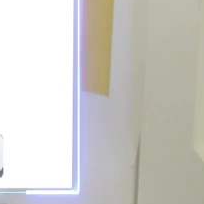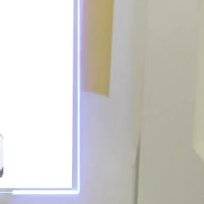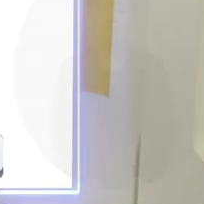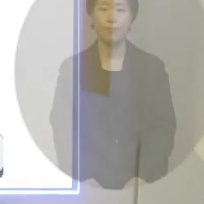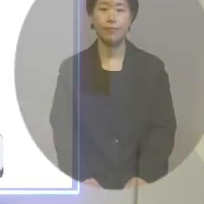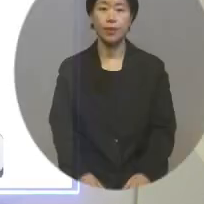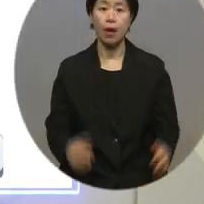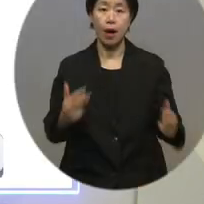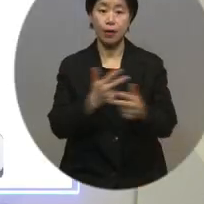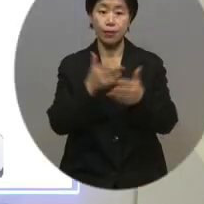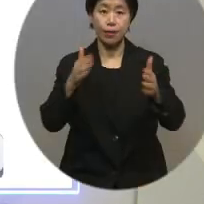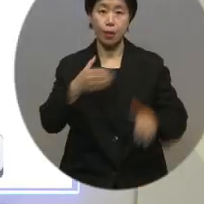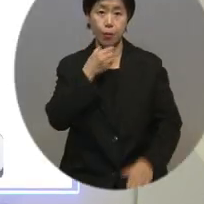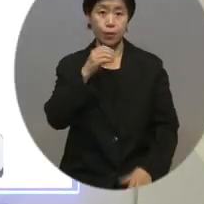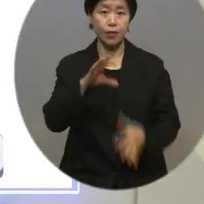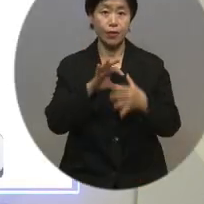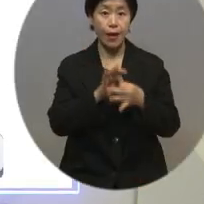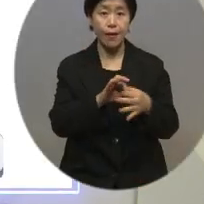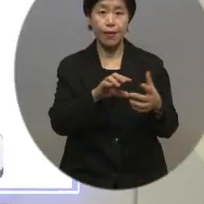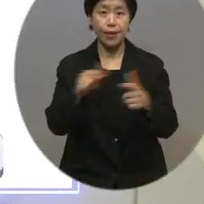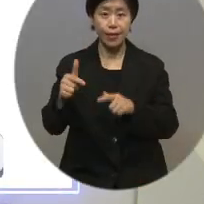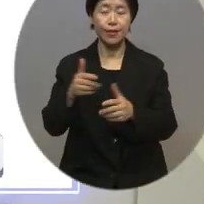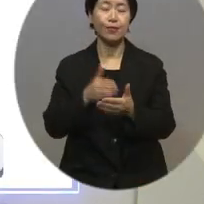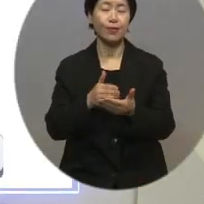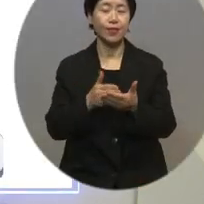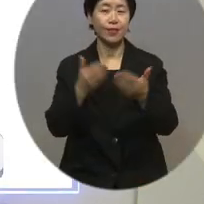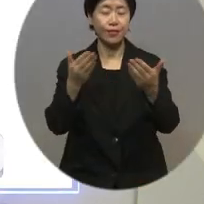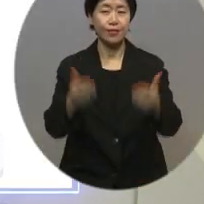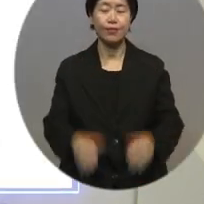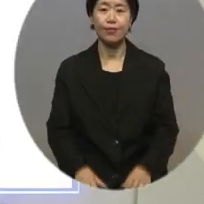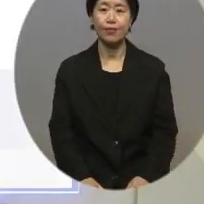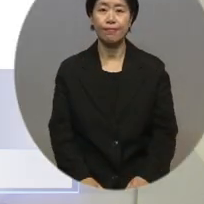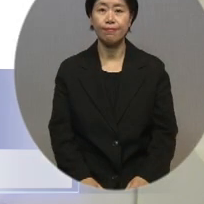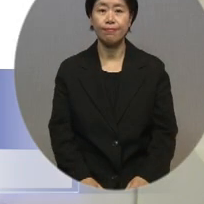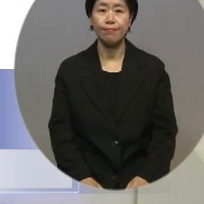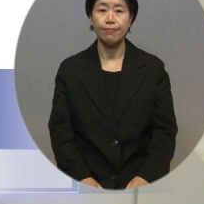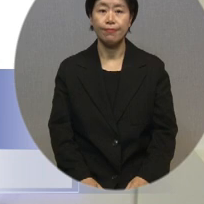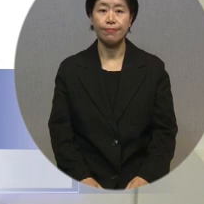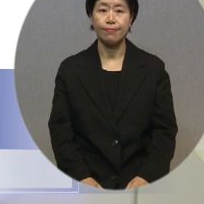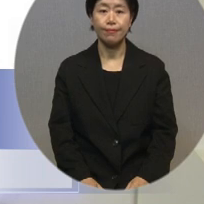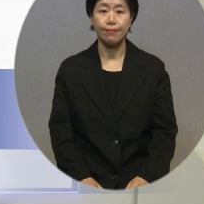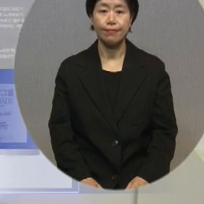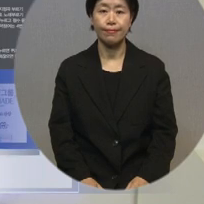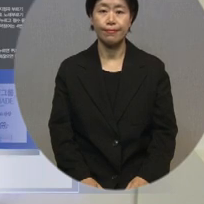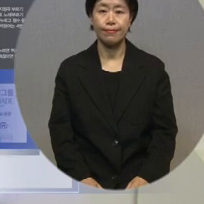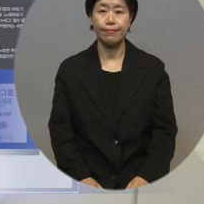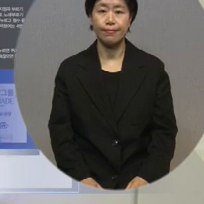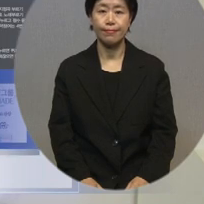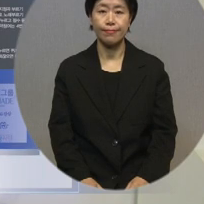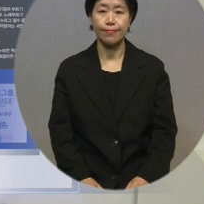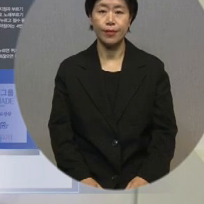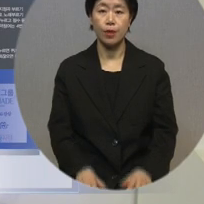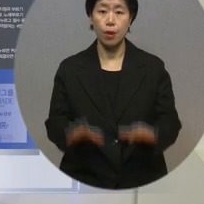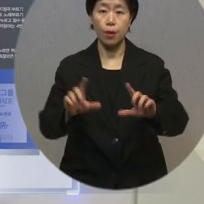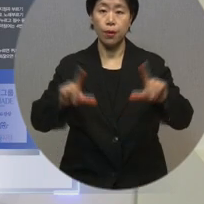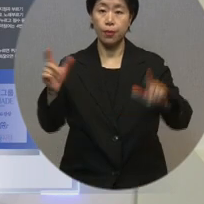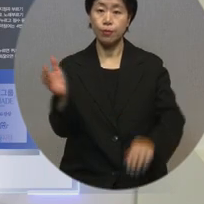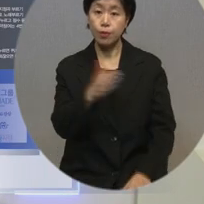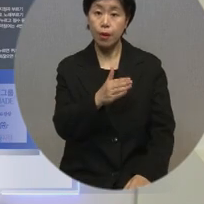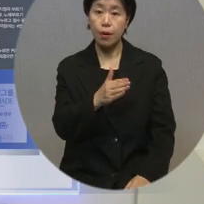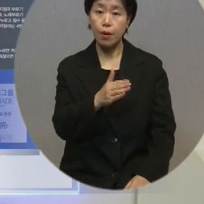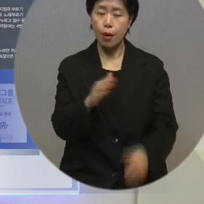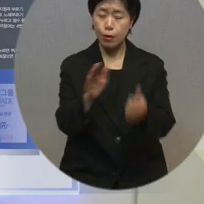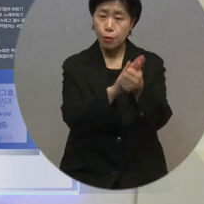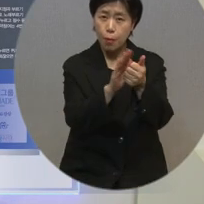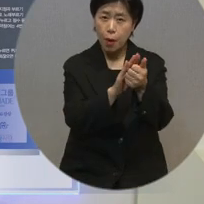한주간에 복직의 소식을 장애인 신문과 함께 만나봅니다 먼저 장애인 신문 1면입니다 올해부터